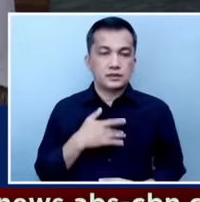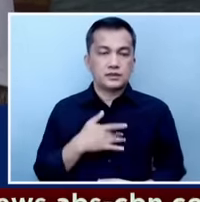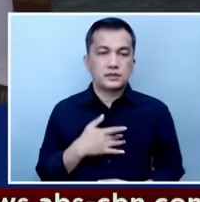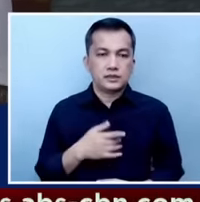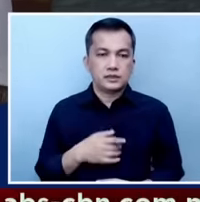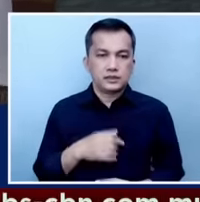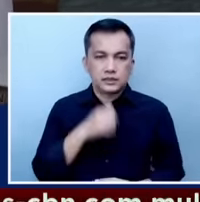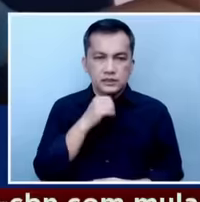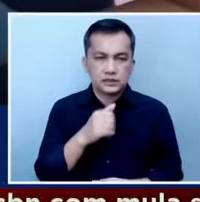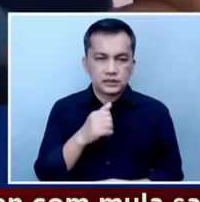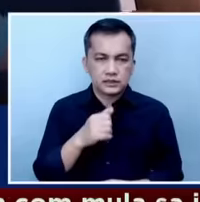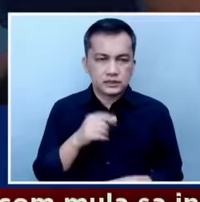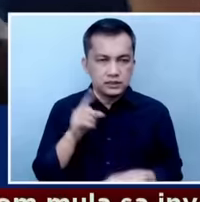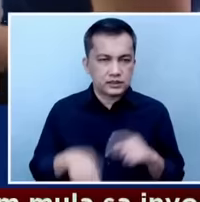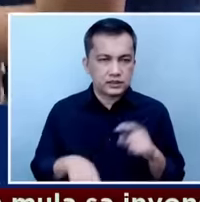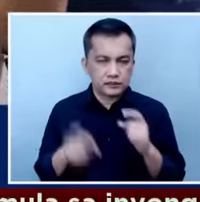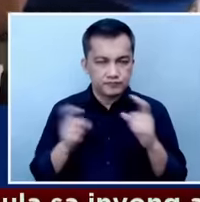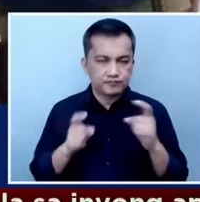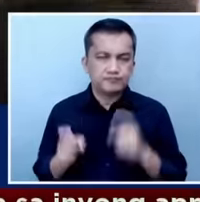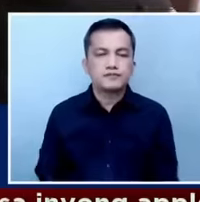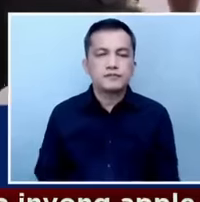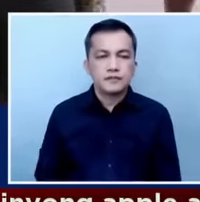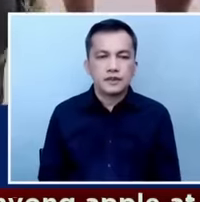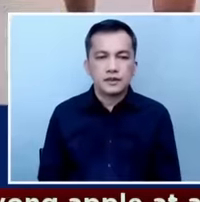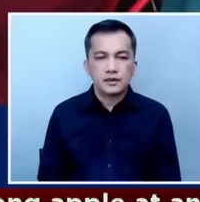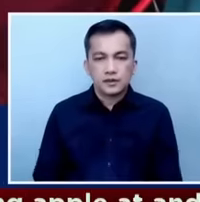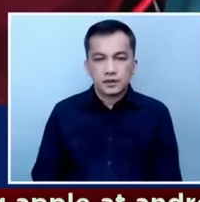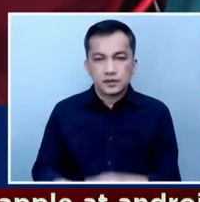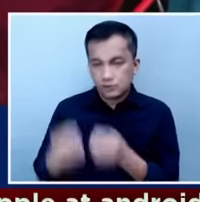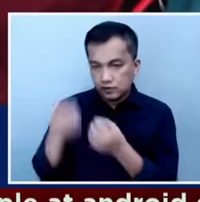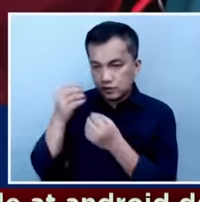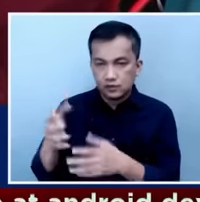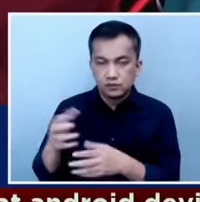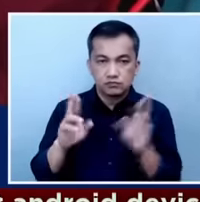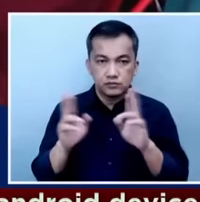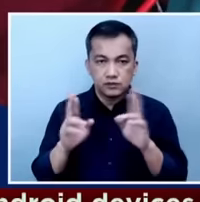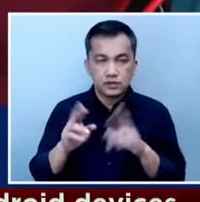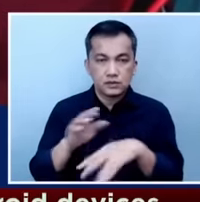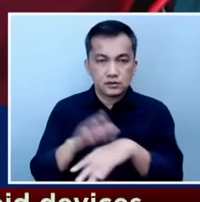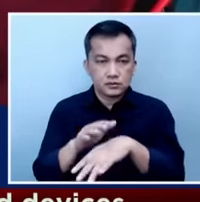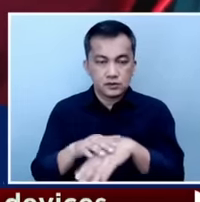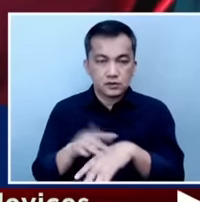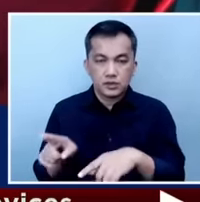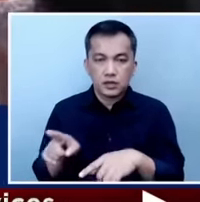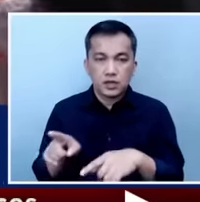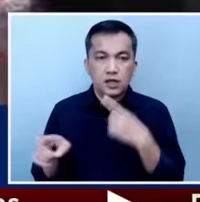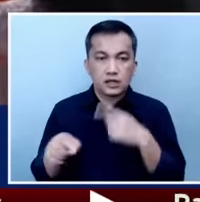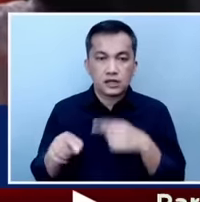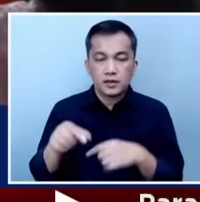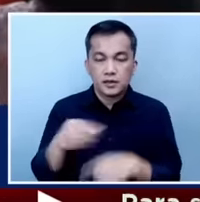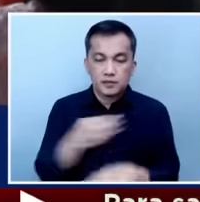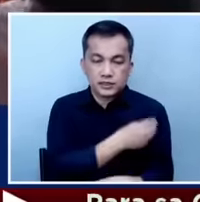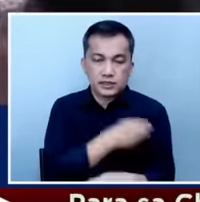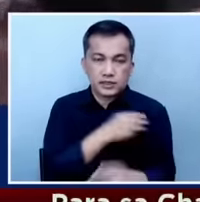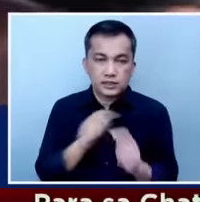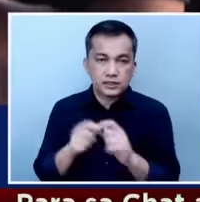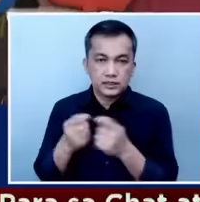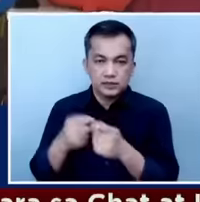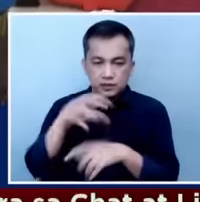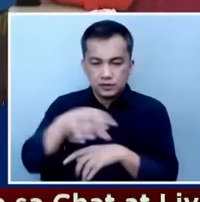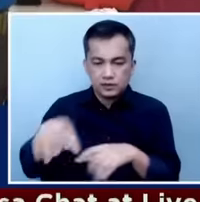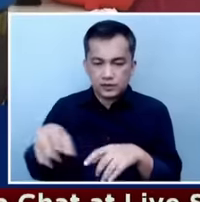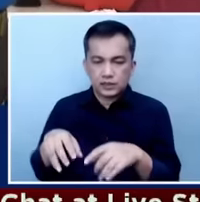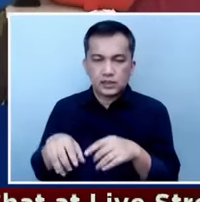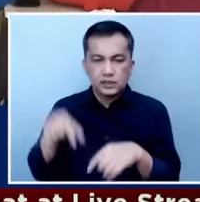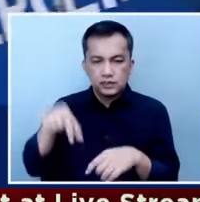na po natin kaya i-manage. Naka-alerto ang mga medical stations sa paligid ng Quiapo Church bago pa man makabalik doon ang andas